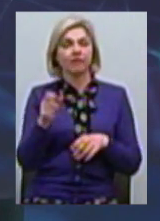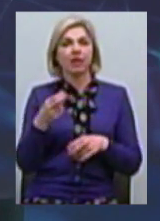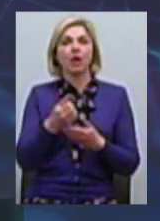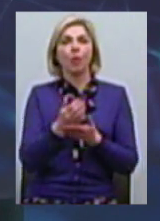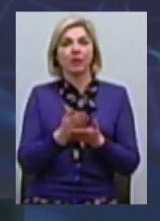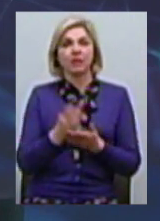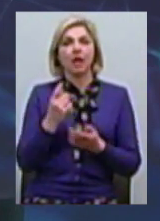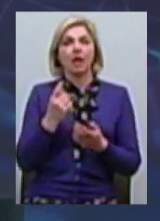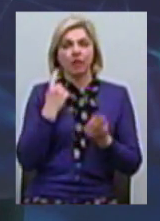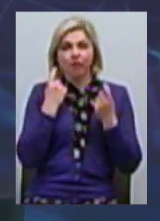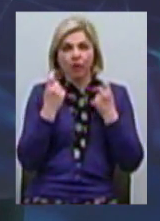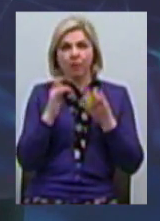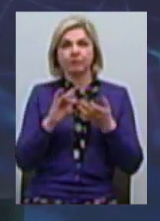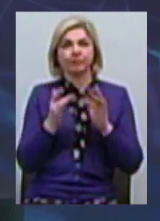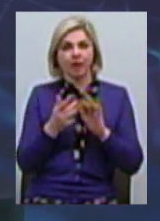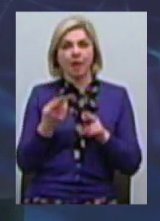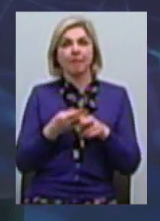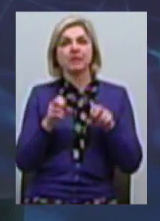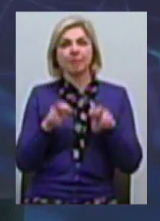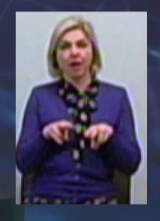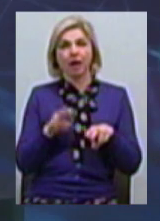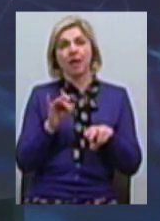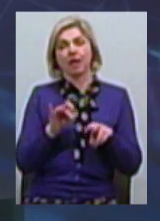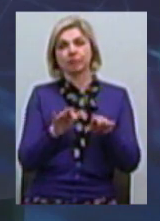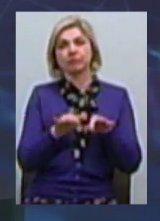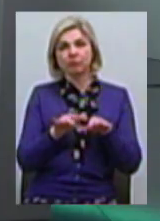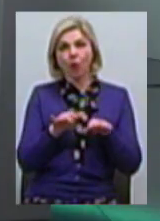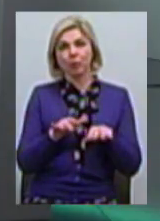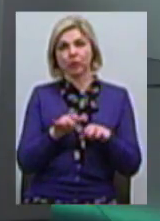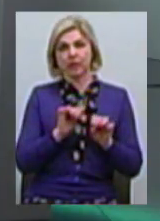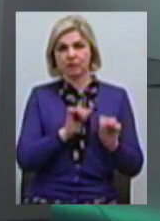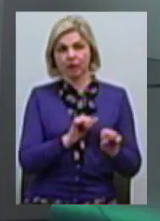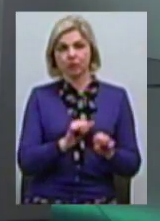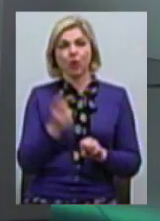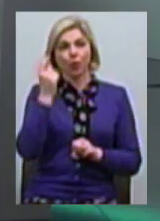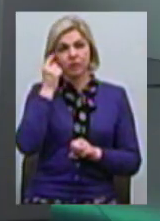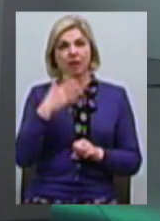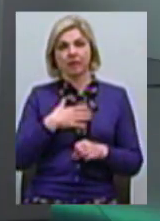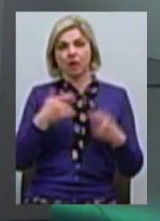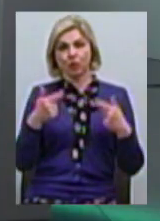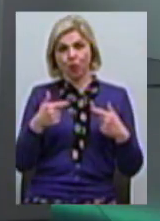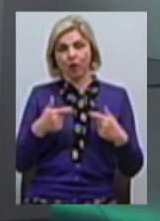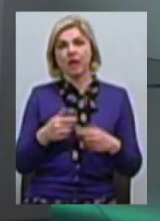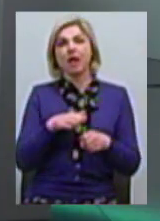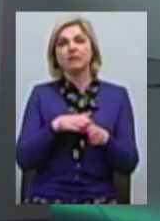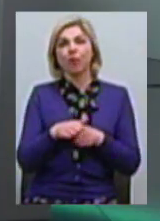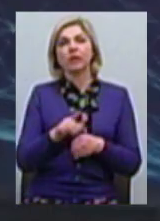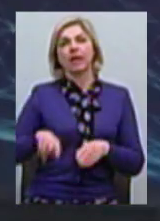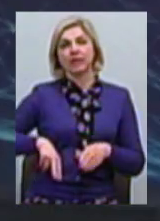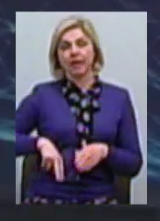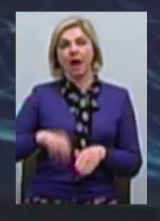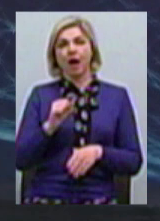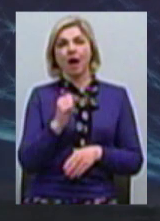інформаційної безпеки і кіберзахисту, дізнаємось у нашого спікера. Сьогодні в студії виконавчий директор